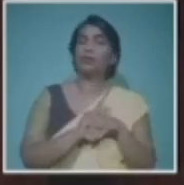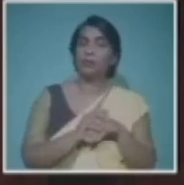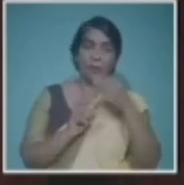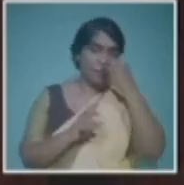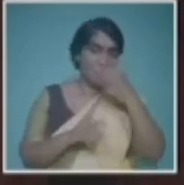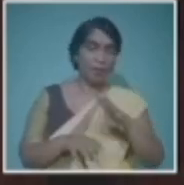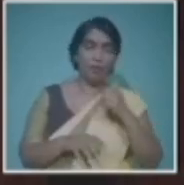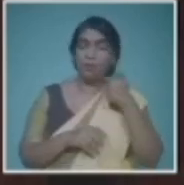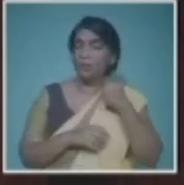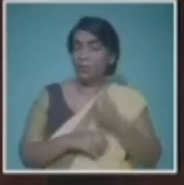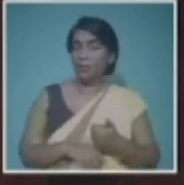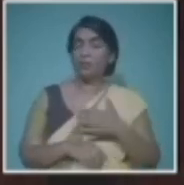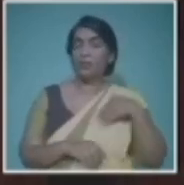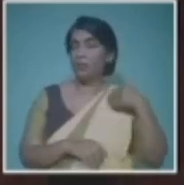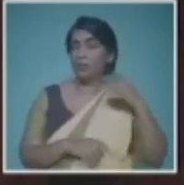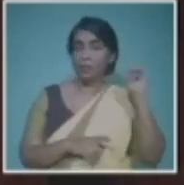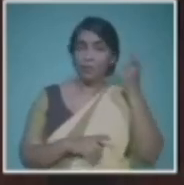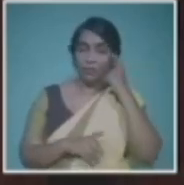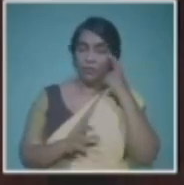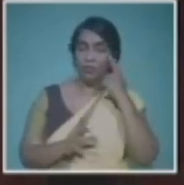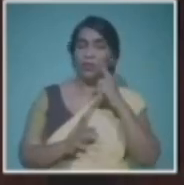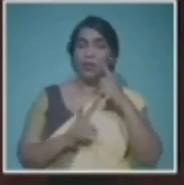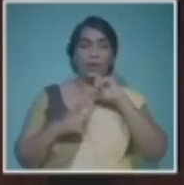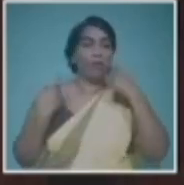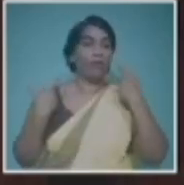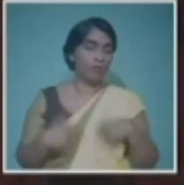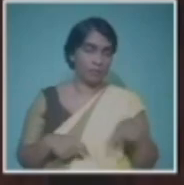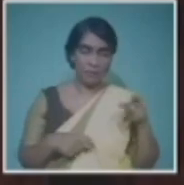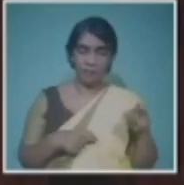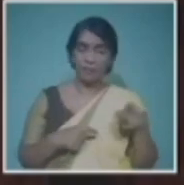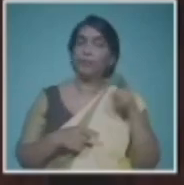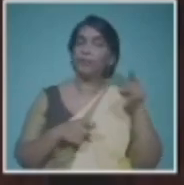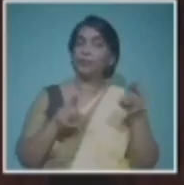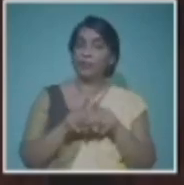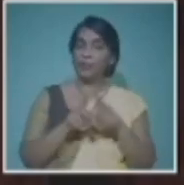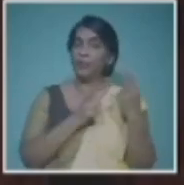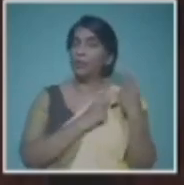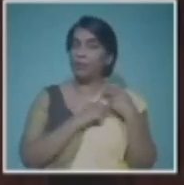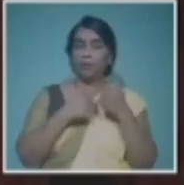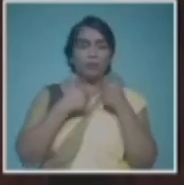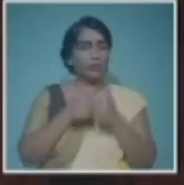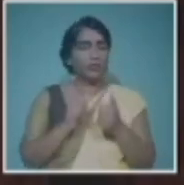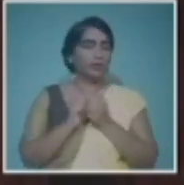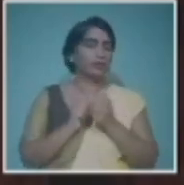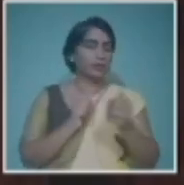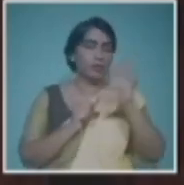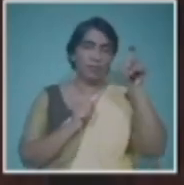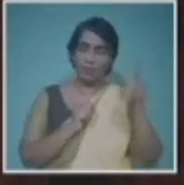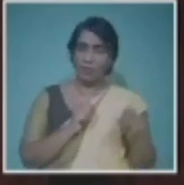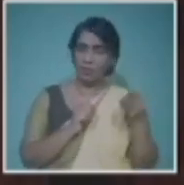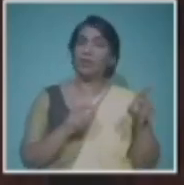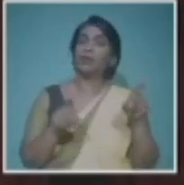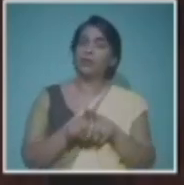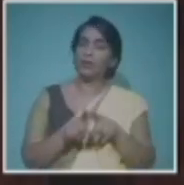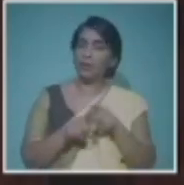මාතර හිටපු ජ්‍යෙෂ්ඨතම සහ ඉතාමත් කෘතහස්ත නීතිවරයෙක් නීතිඥයෙක් ඒ භූමිකාව ඉතාමත් හොඳින් සිද්ධ කරපු කෙනෙක් ඒ